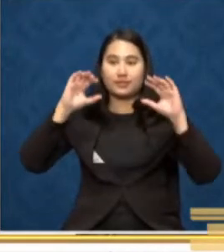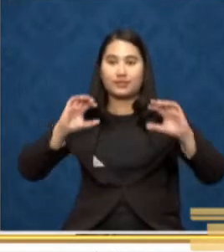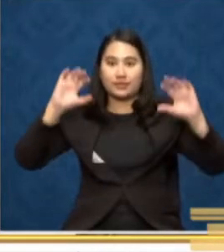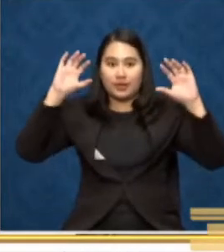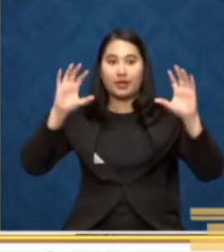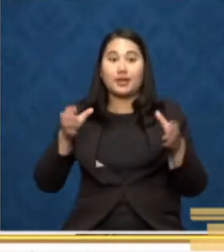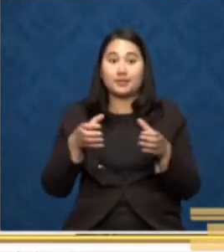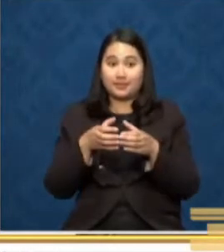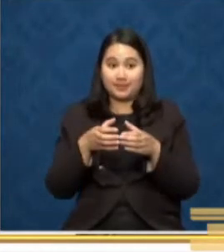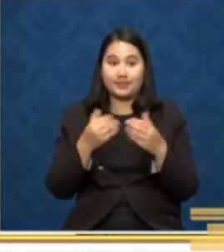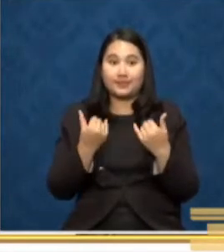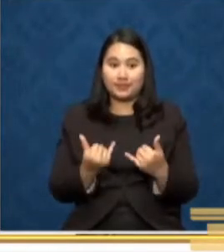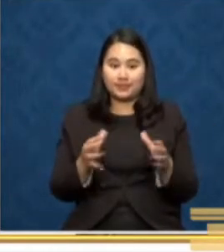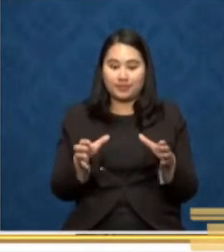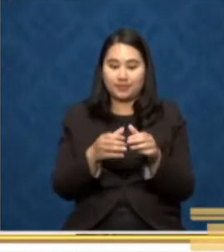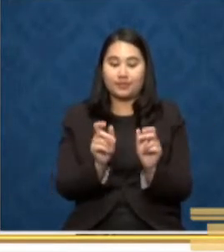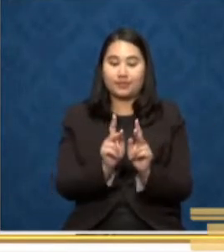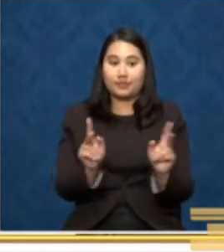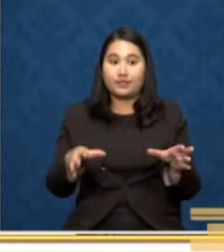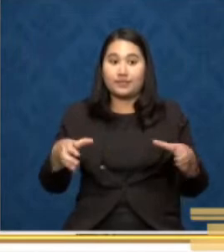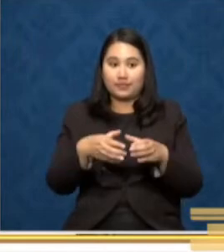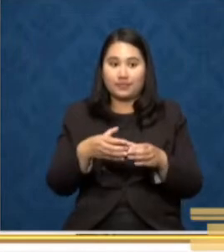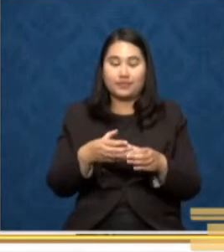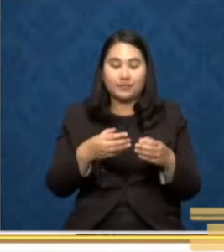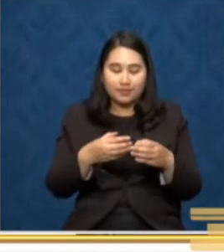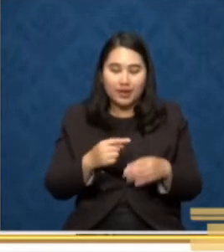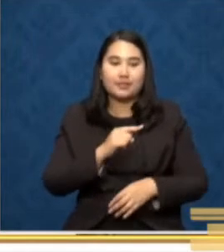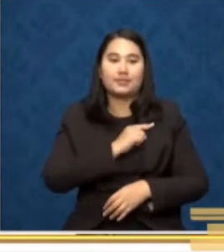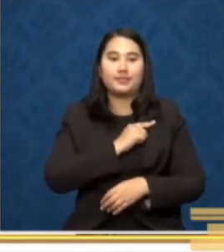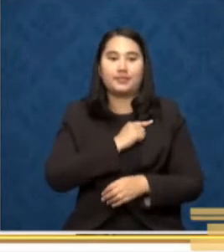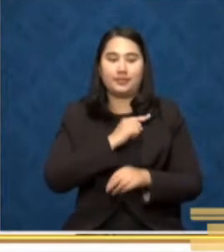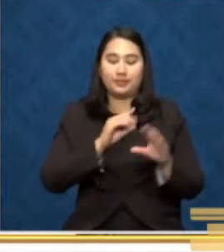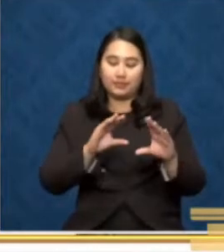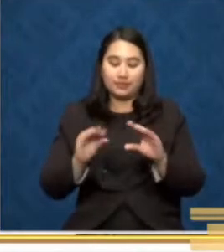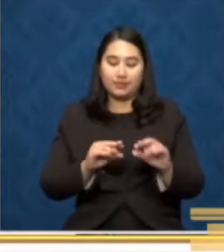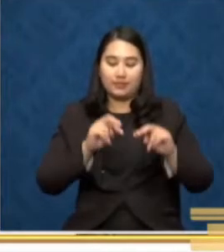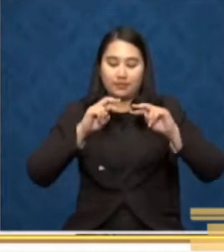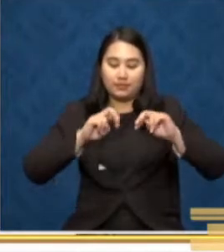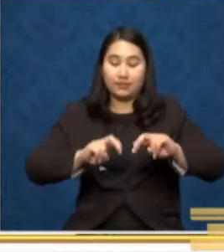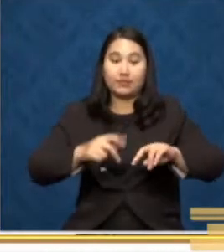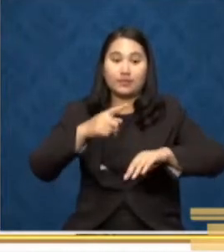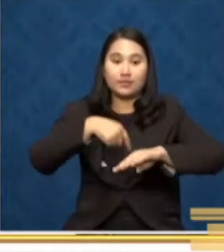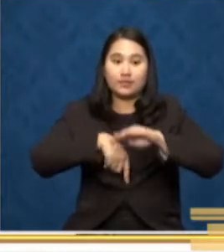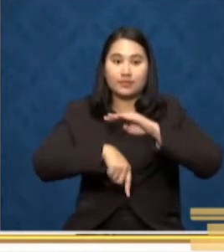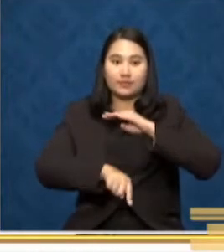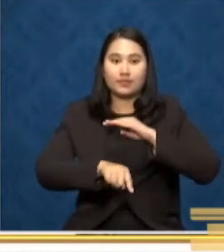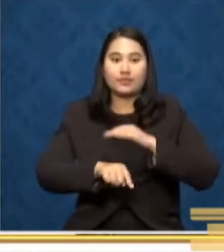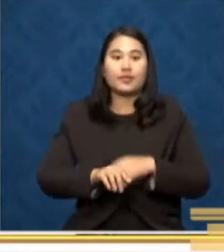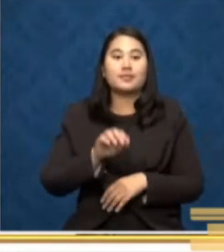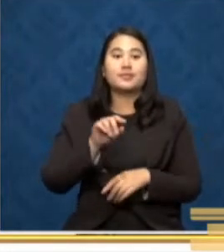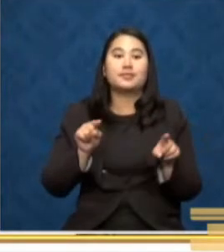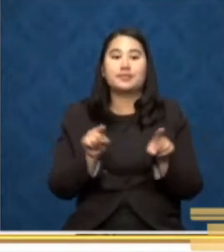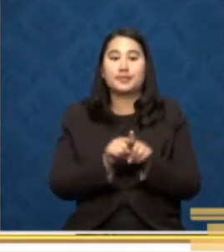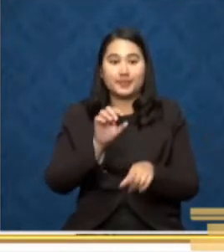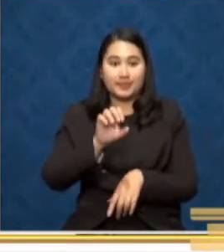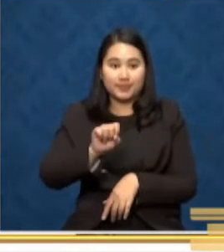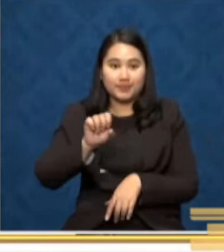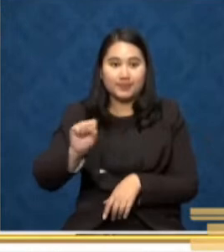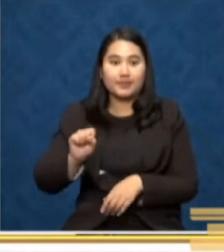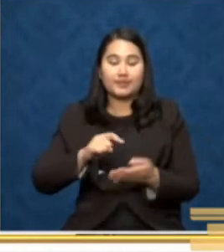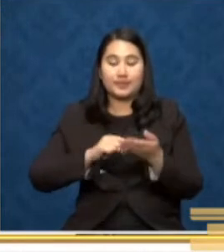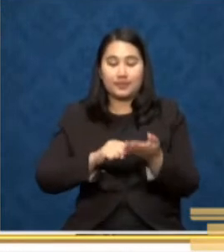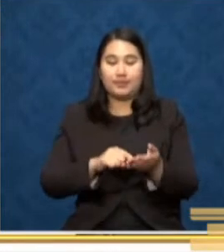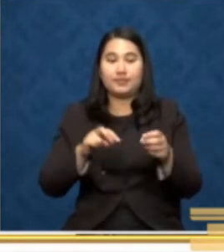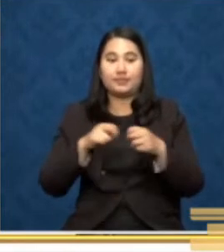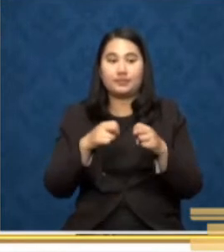ดนี้และกับกรรมธิการชุดนี้ที่จะไปศึกษาเพื่อให้ครอบคลุมในมิติต่างๆที่เพื่อนสมาชิกได้นำเสนอนะครับเพื่อห